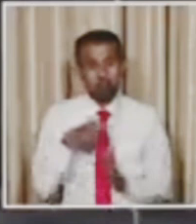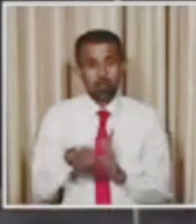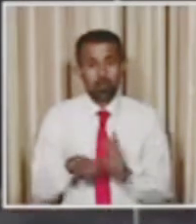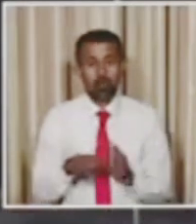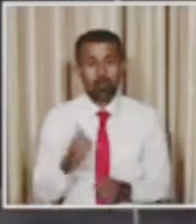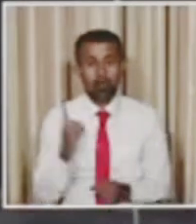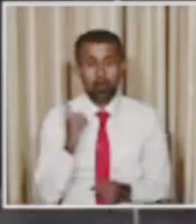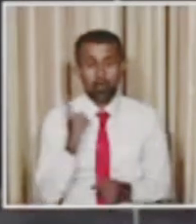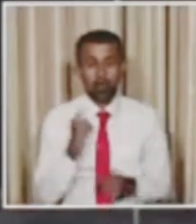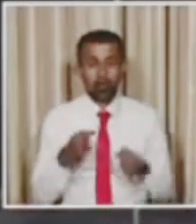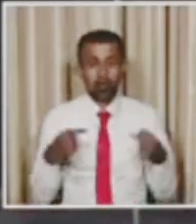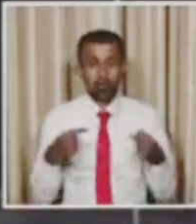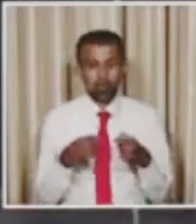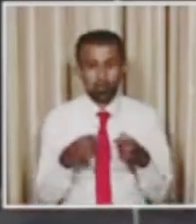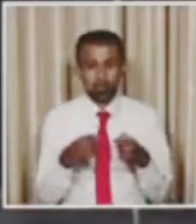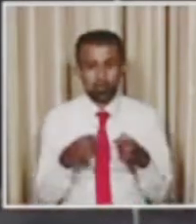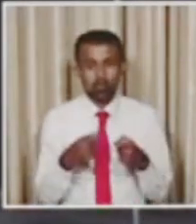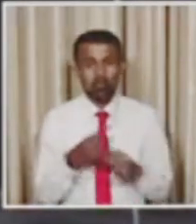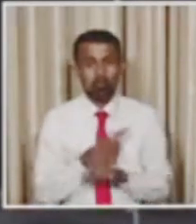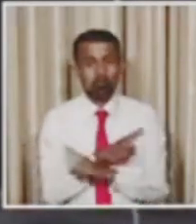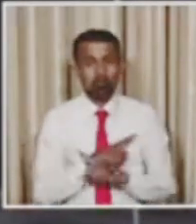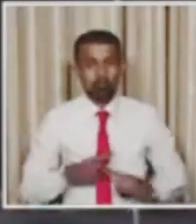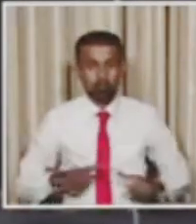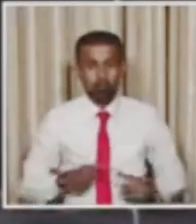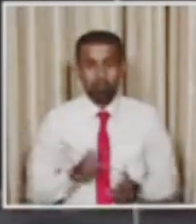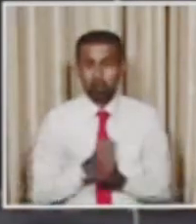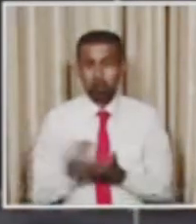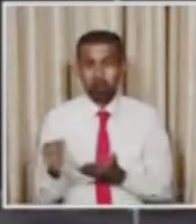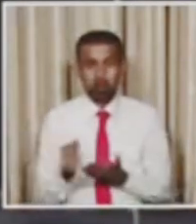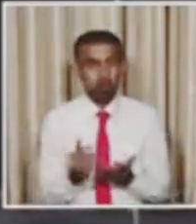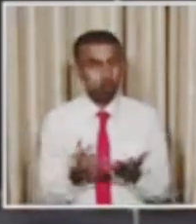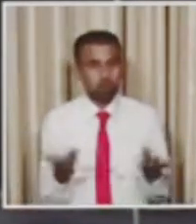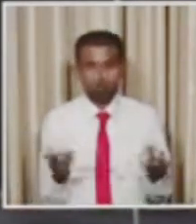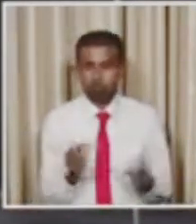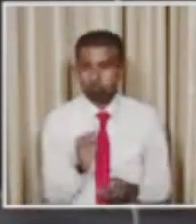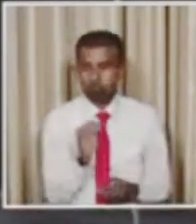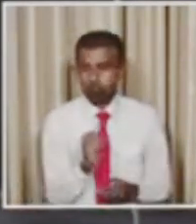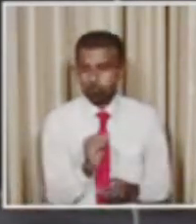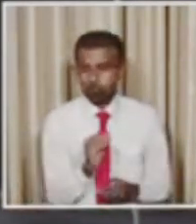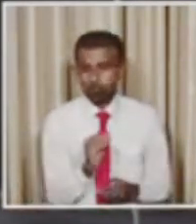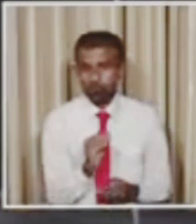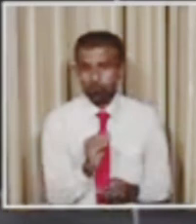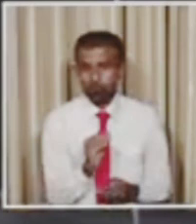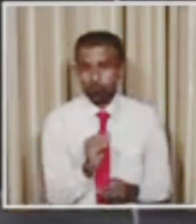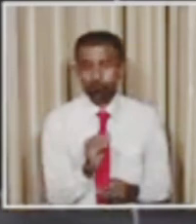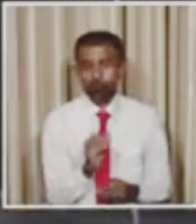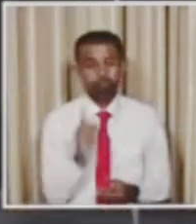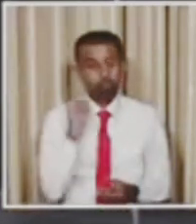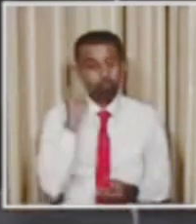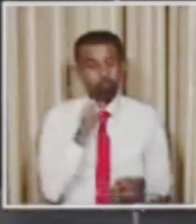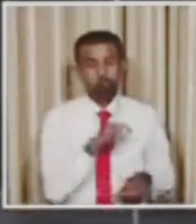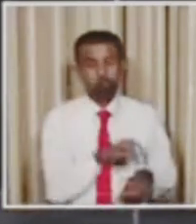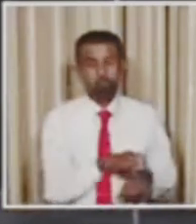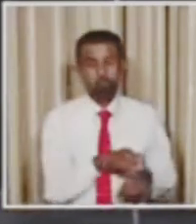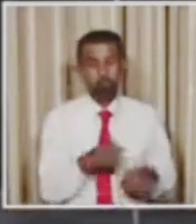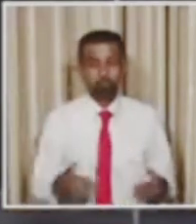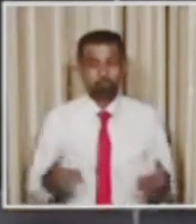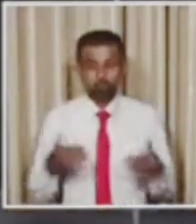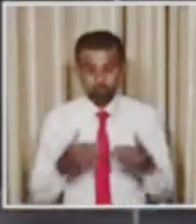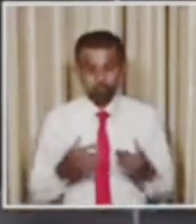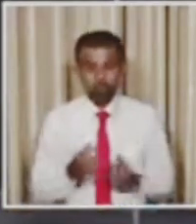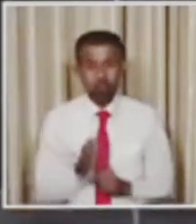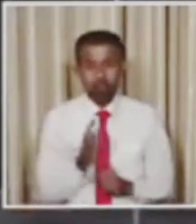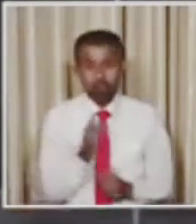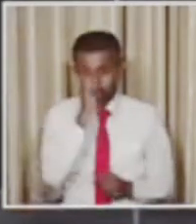ආරක්ෂක හමුදා යුද්ධ කරලා එල්ටීටී ත්‍රස්තවාදයේ පරාජයට පත් නොකළා නම්, ඒ වෙලාවේ වර්තමාන ජනාධිපතිතුමා